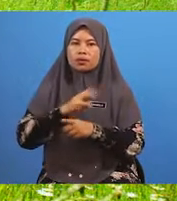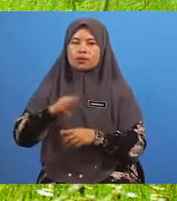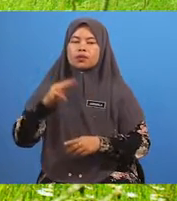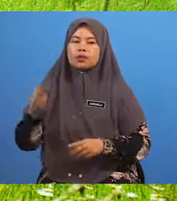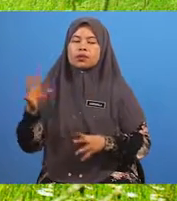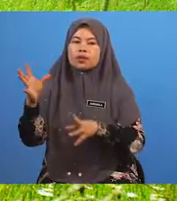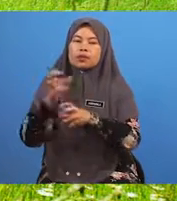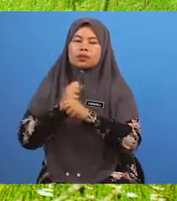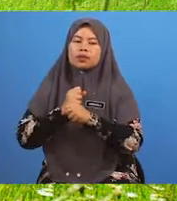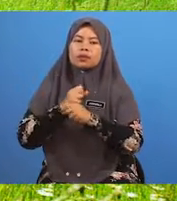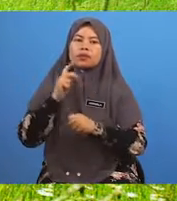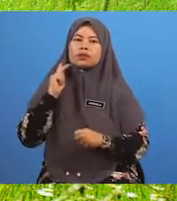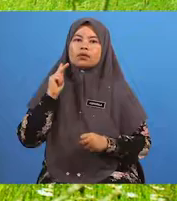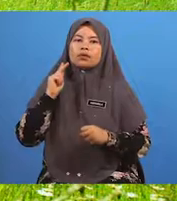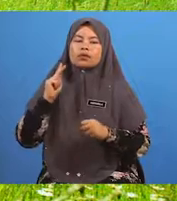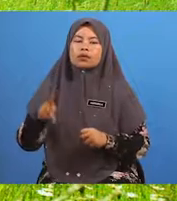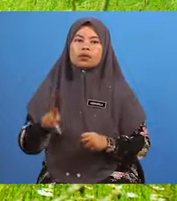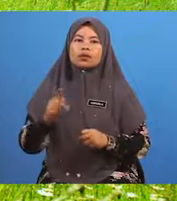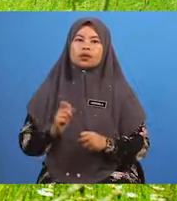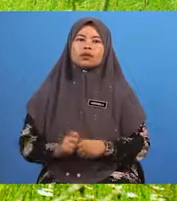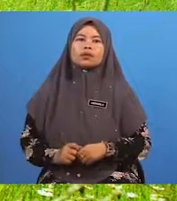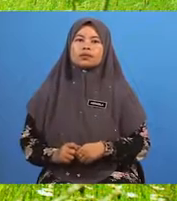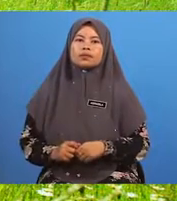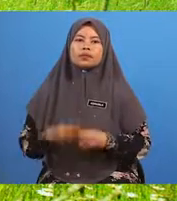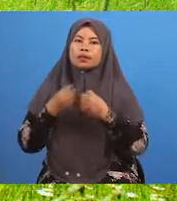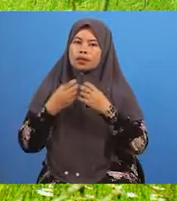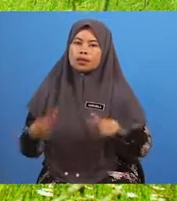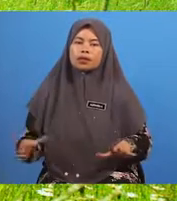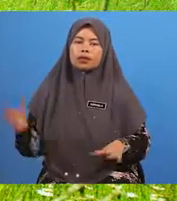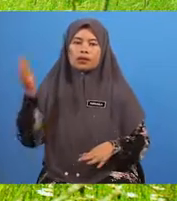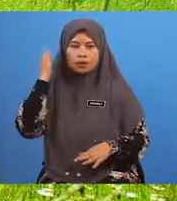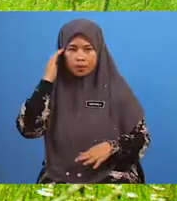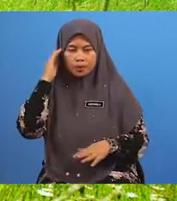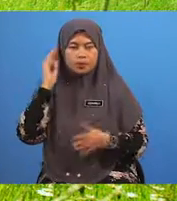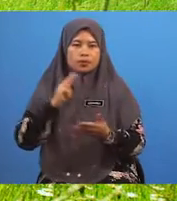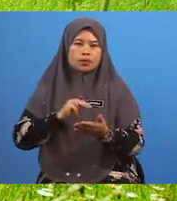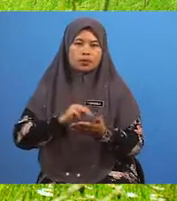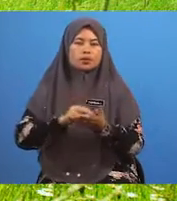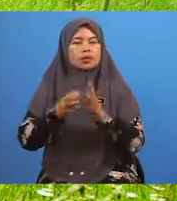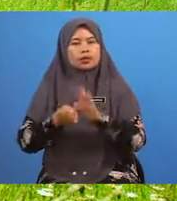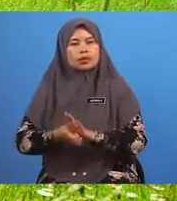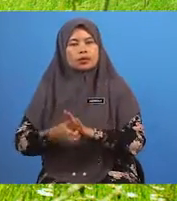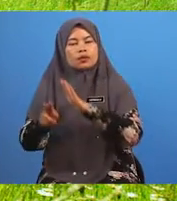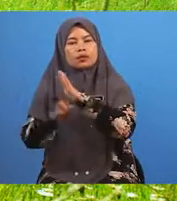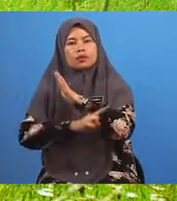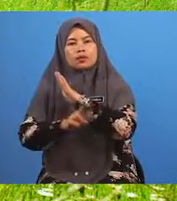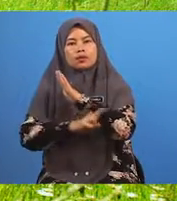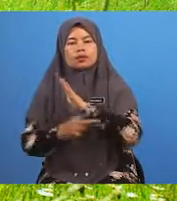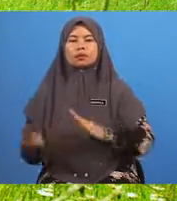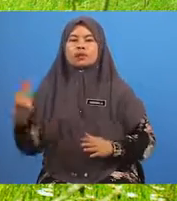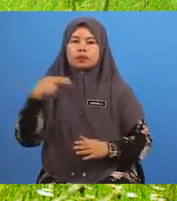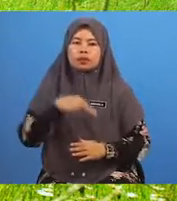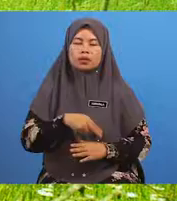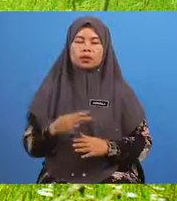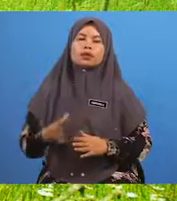peraturan pengambilan anak angkat ini. Setelah mengetahui pengertian, hukum, hikmah serta